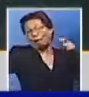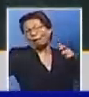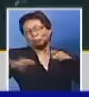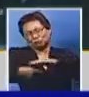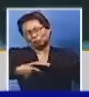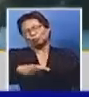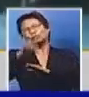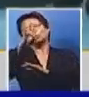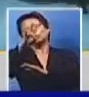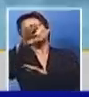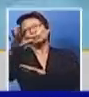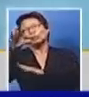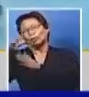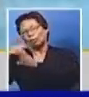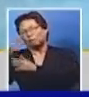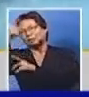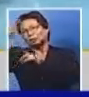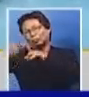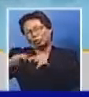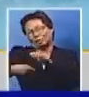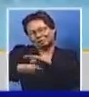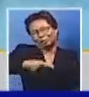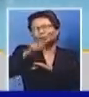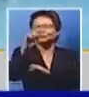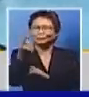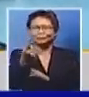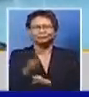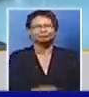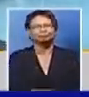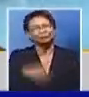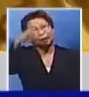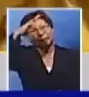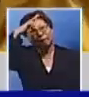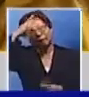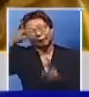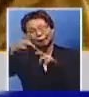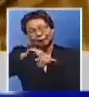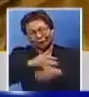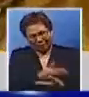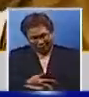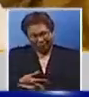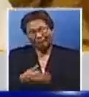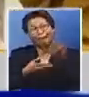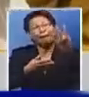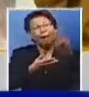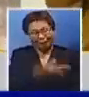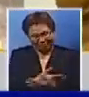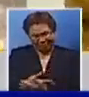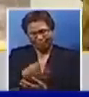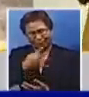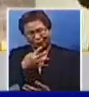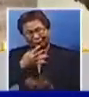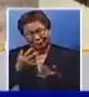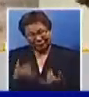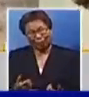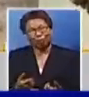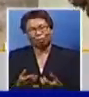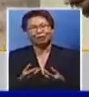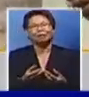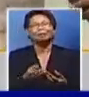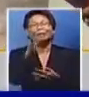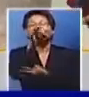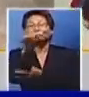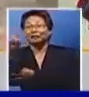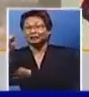sewaan hanya RM75 sebulan. Bapa kepada empat cahaya mata ini menyatakan kini tanah yang